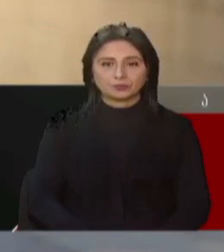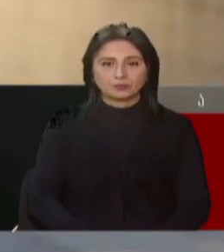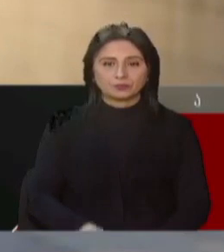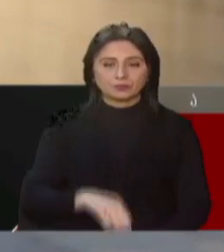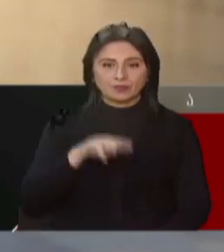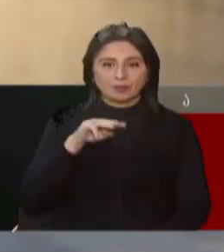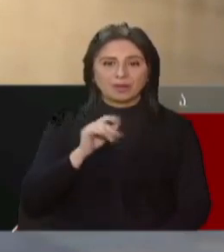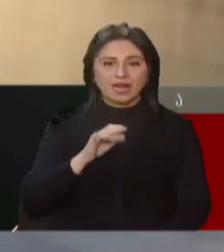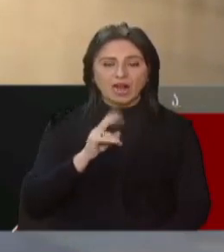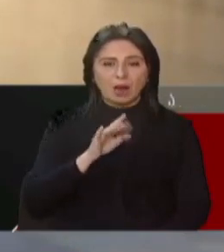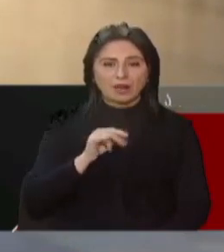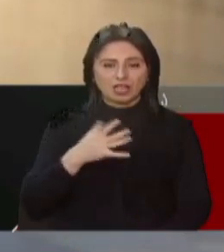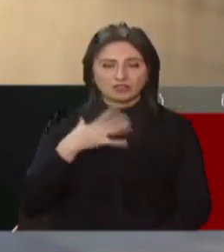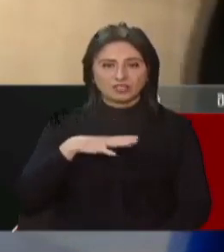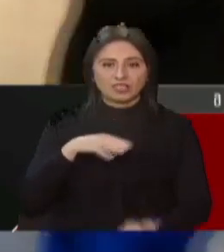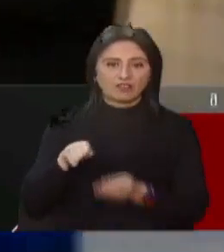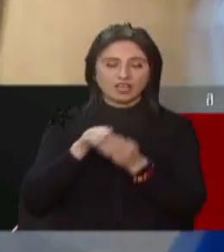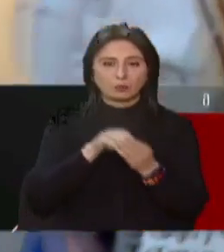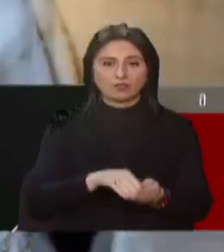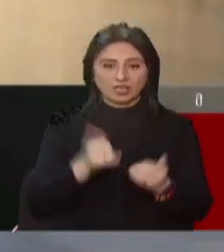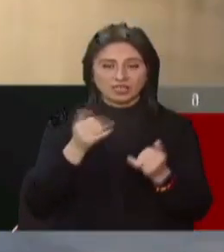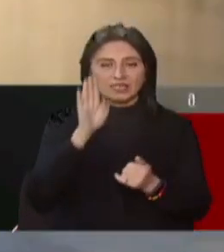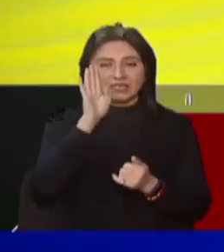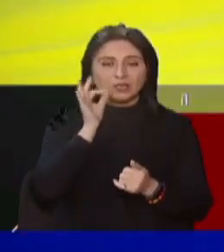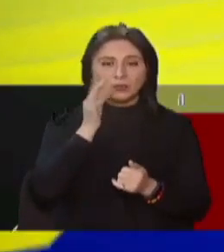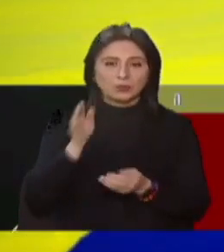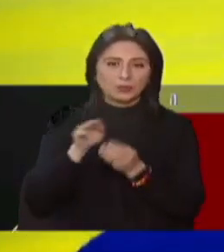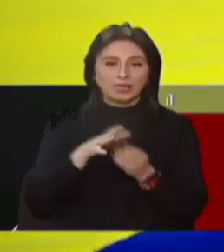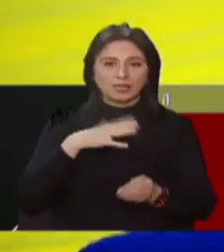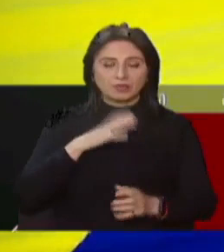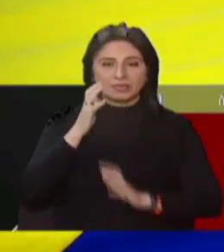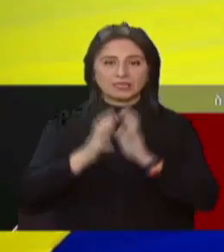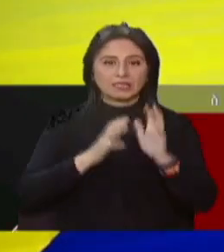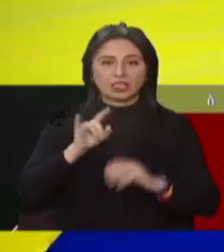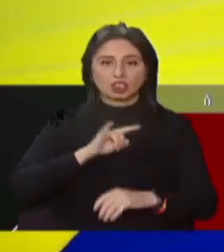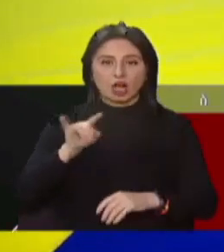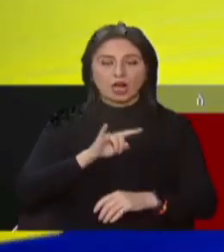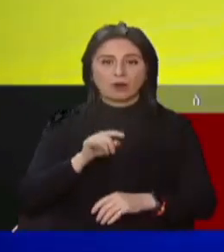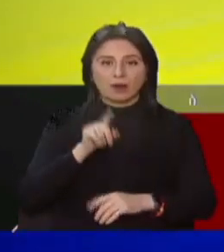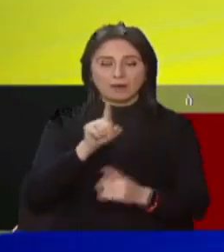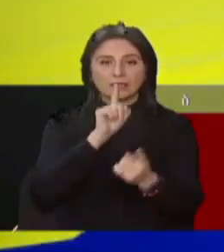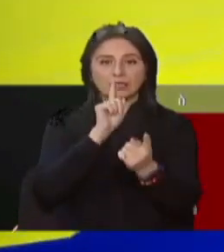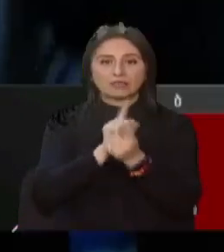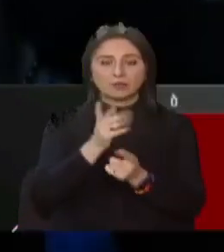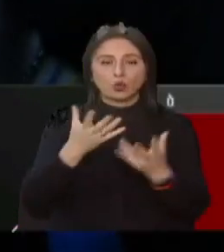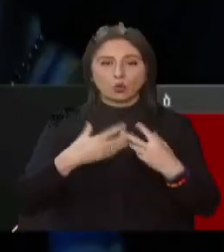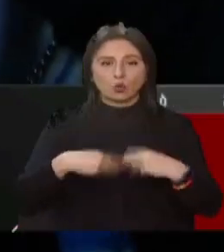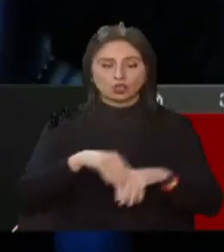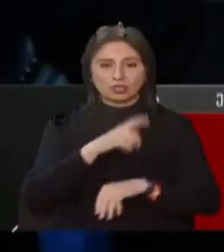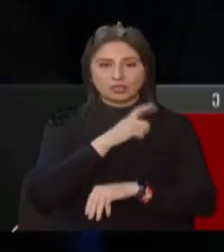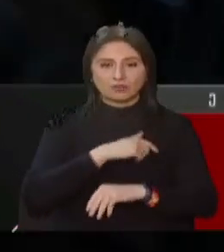Mihail Aplanishvili, საქართველოს ჩამოასვენეს დღეს გამთენიისას თბილისის საერთაშორისო აეროპორტში. Მას დახვდნენ მისი ოჯახის